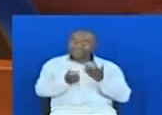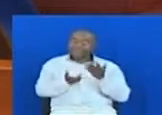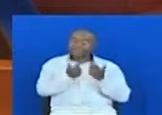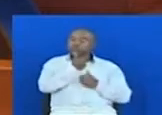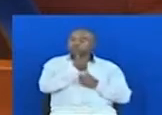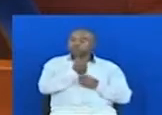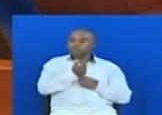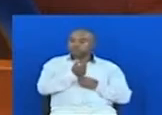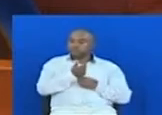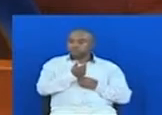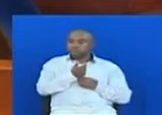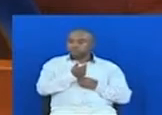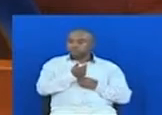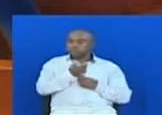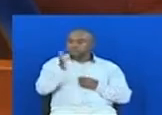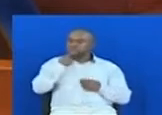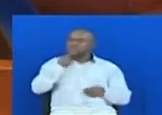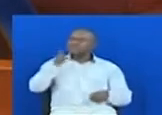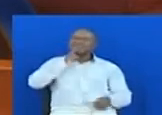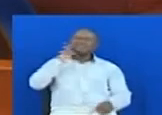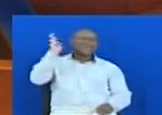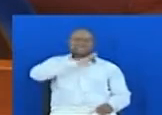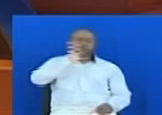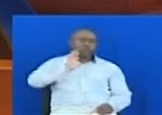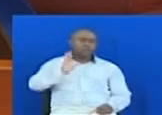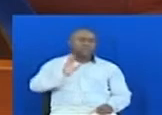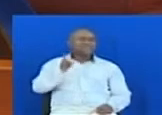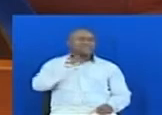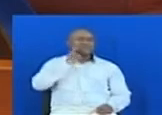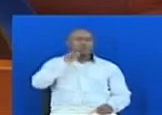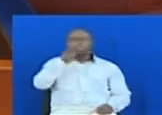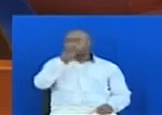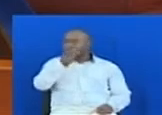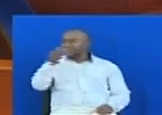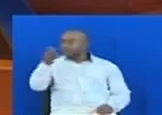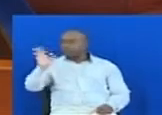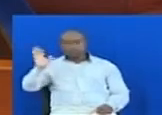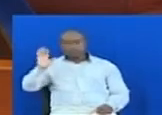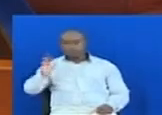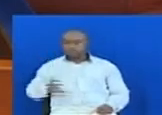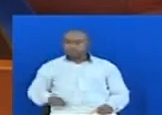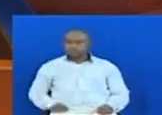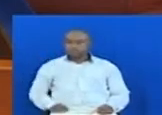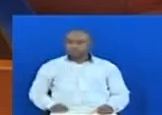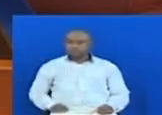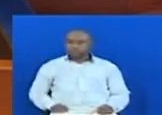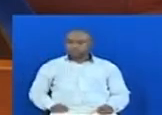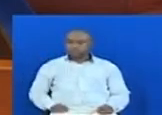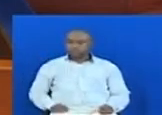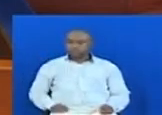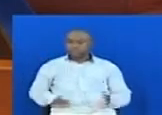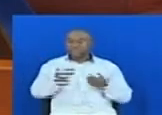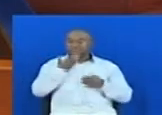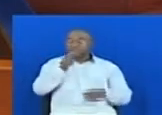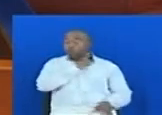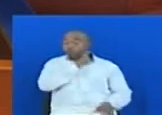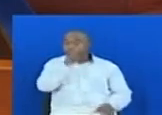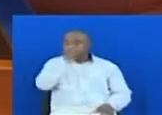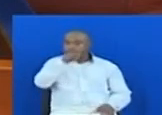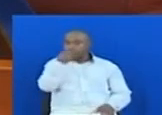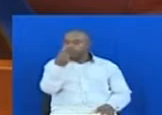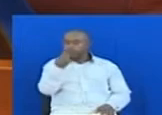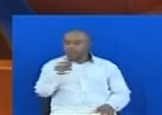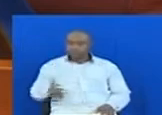tunamwambia hii kila siku siji ngapi hapana. Sasa angalau hata iwe kwa wiki mara moja hivi na